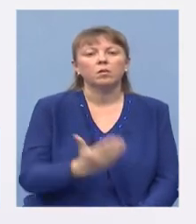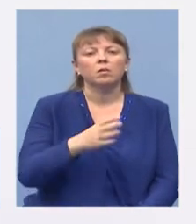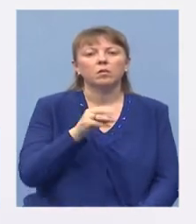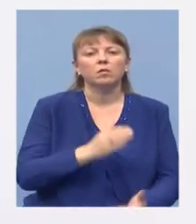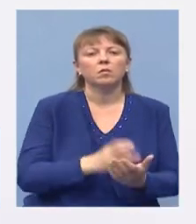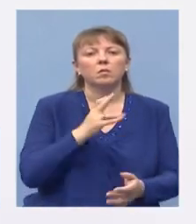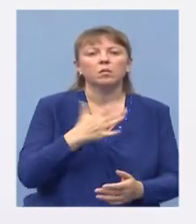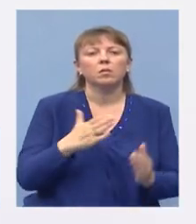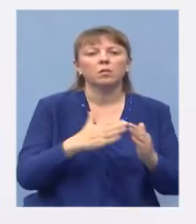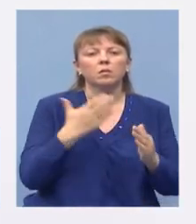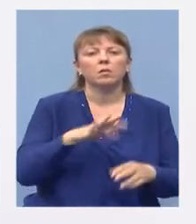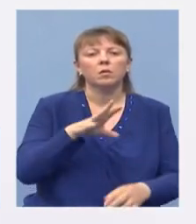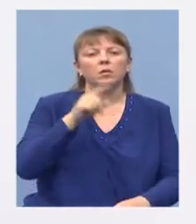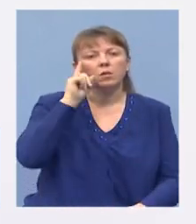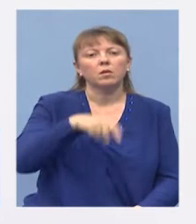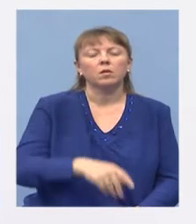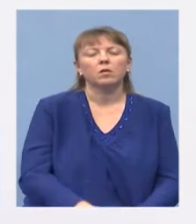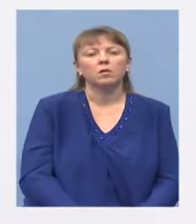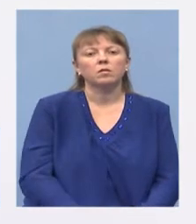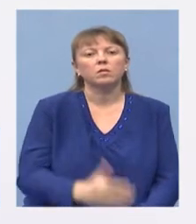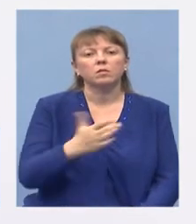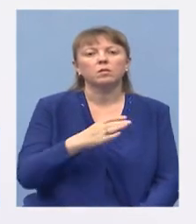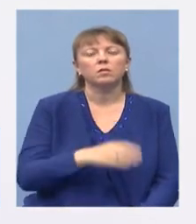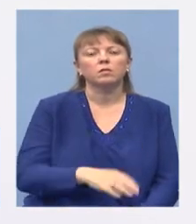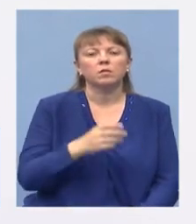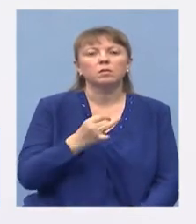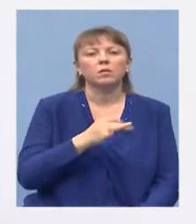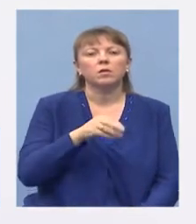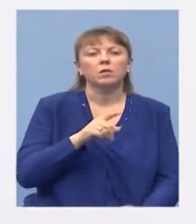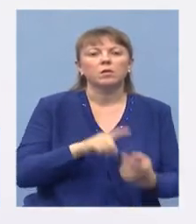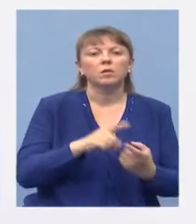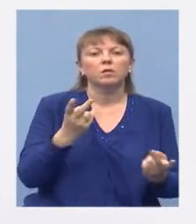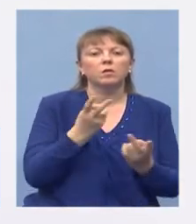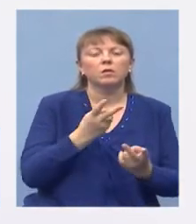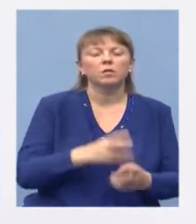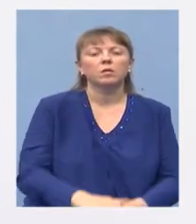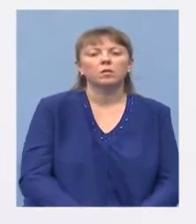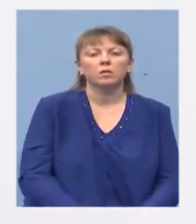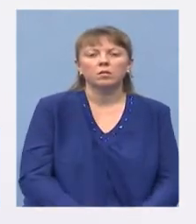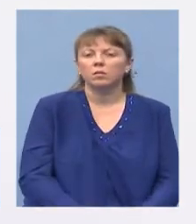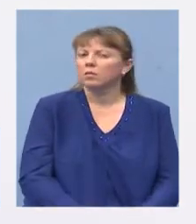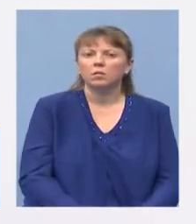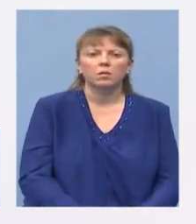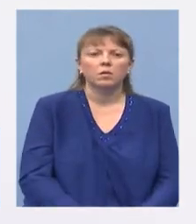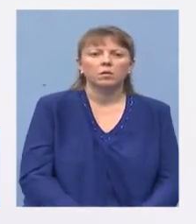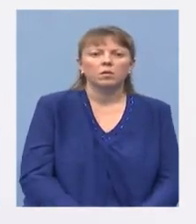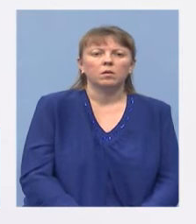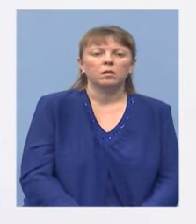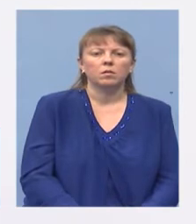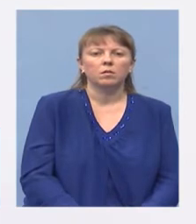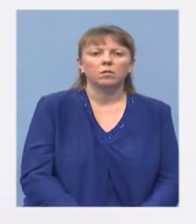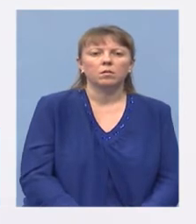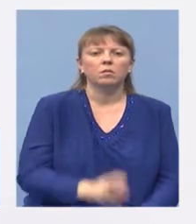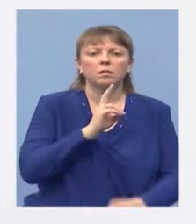есть база знаний по всем жизненным ситуациям, которые возникают. Плюс к этому, если у вас бывают